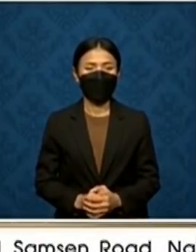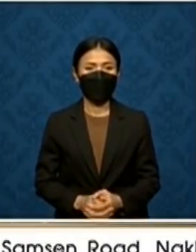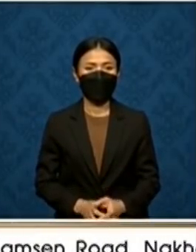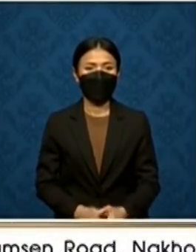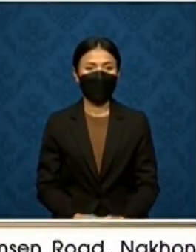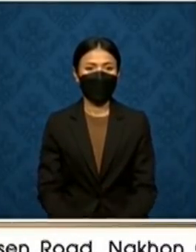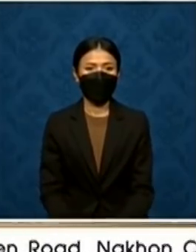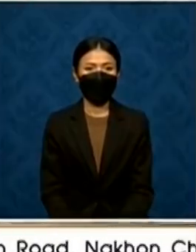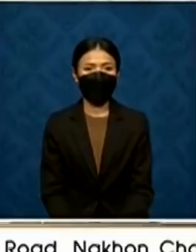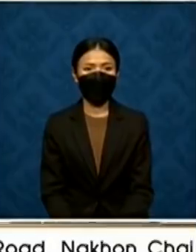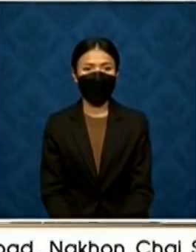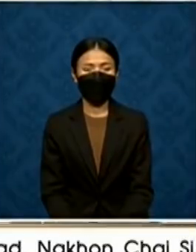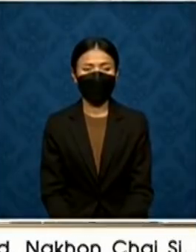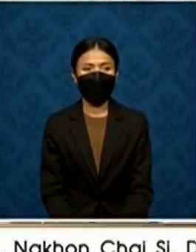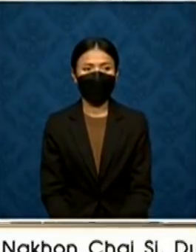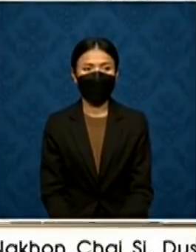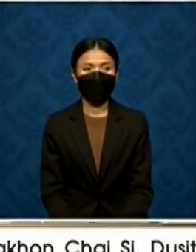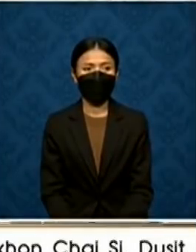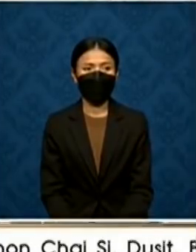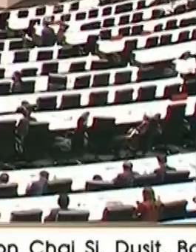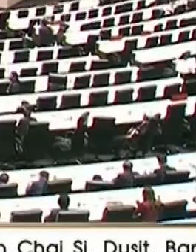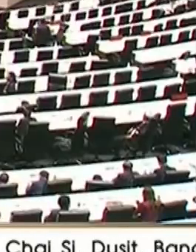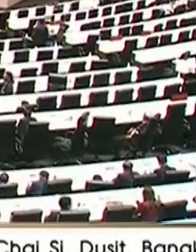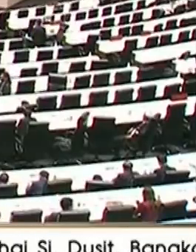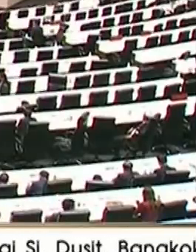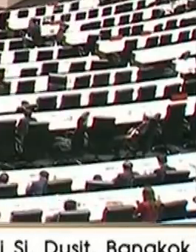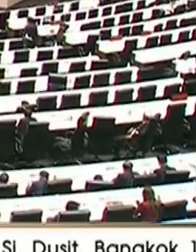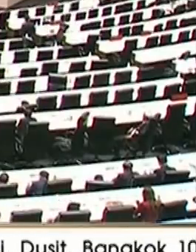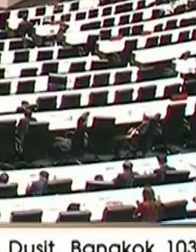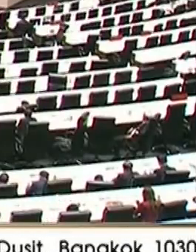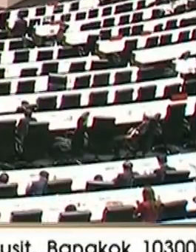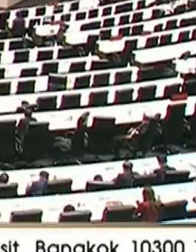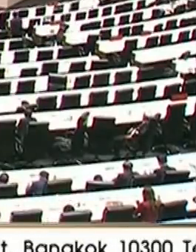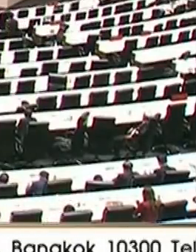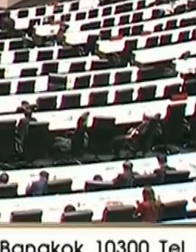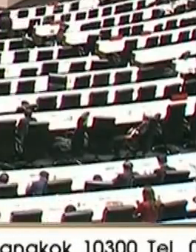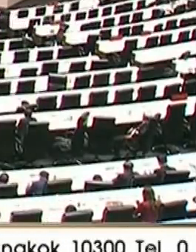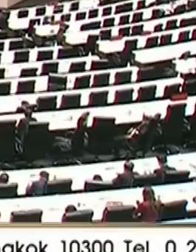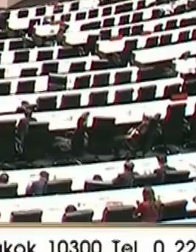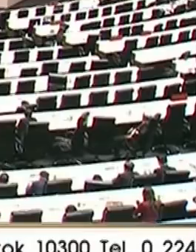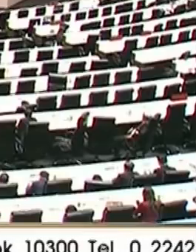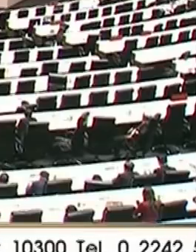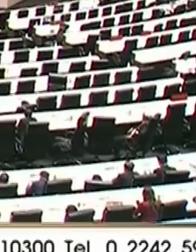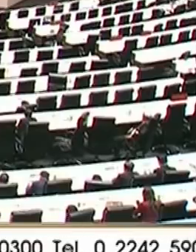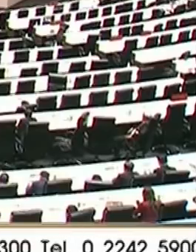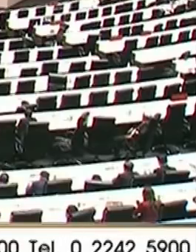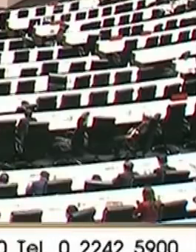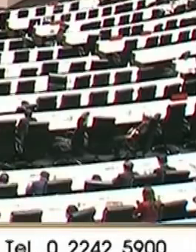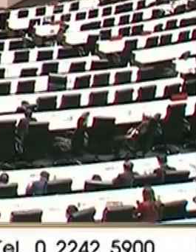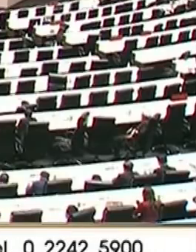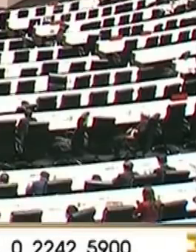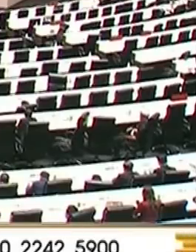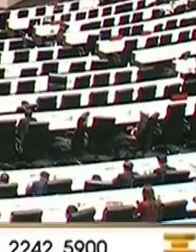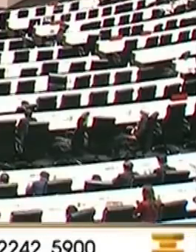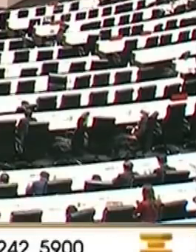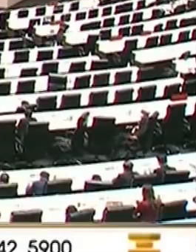นั้นวันนี้เนี่ยทางเดียวที่เราจะออกจากวังวนของปัญหาเนี่ยพลเอกประยุทธ์ต้องยุบสภาแล้วก็คืนอำนาจให้ประชาชนการกดดันของพวกเราเนี่ยเราก